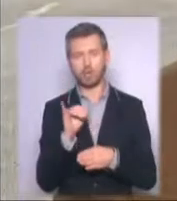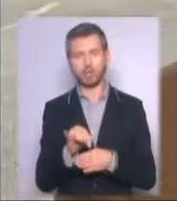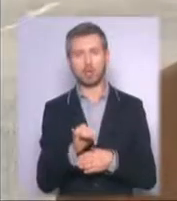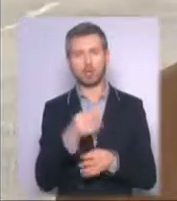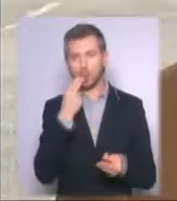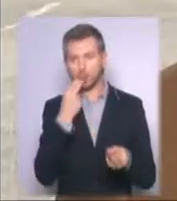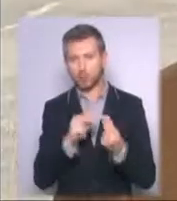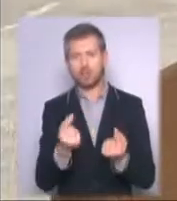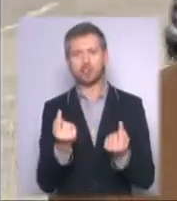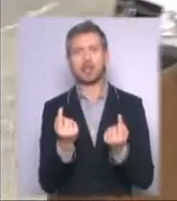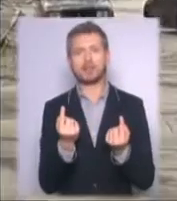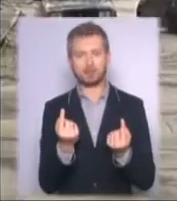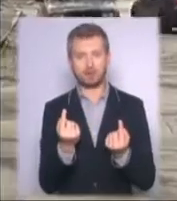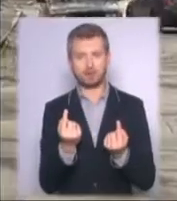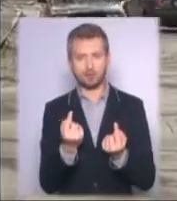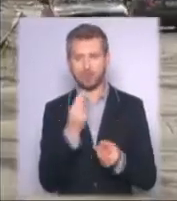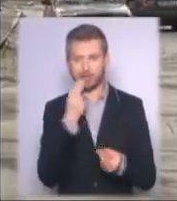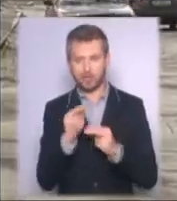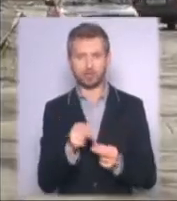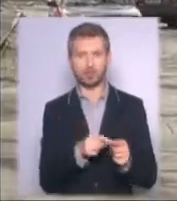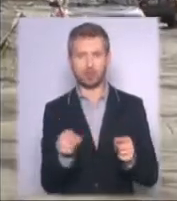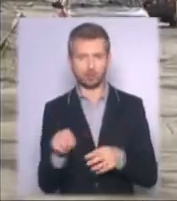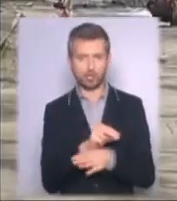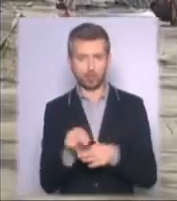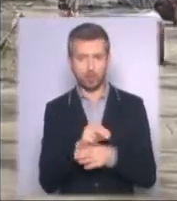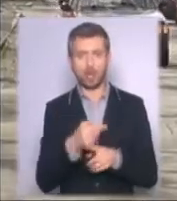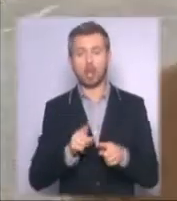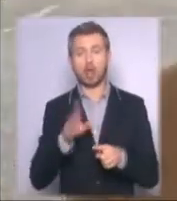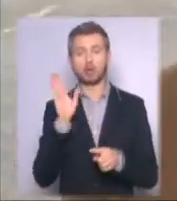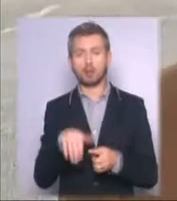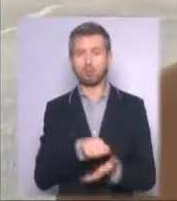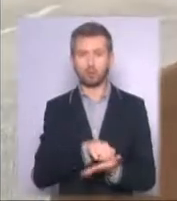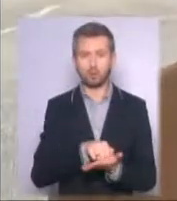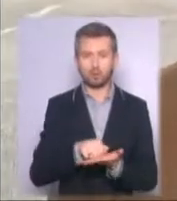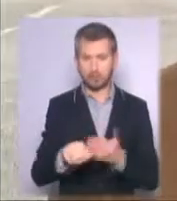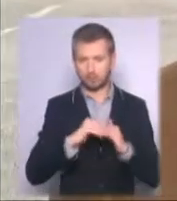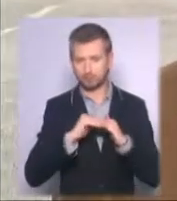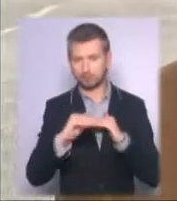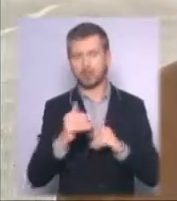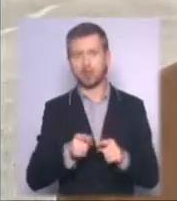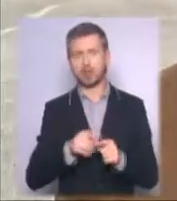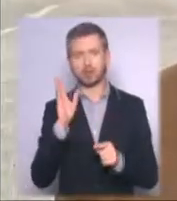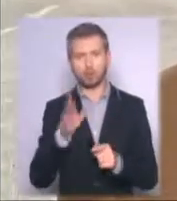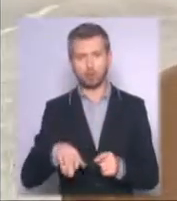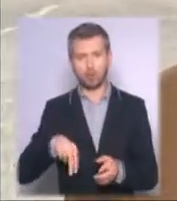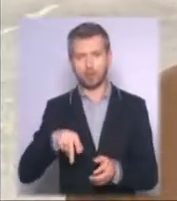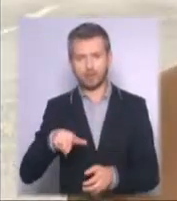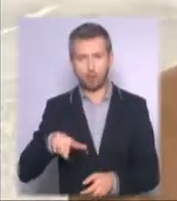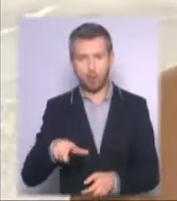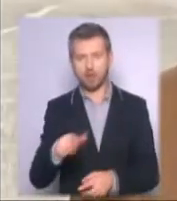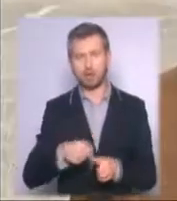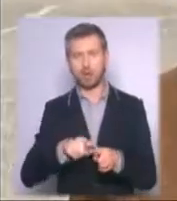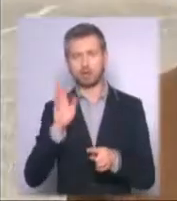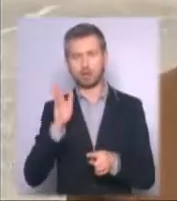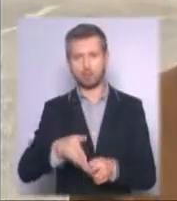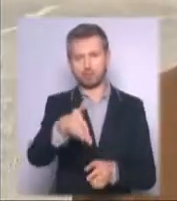усовершенствований текущий ремонт. Це буде і укладка, переукладка полотна, це будуть і тротуари, це буде і